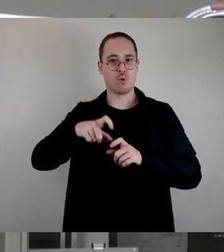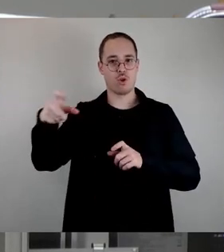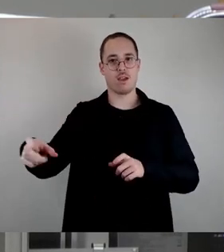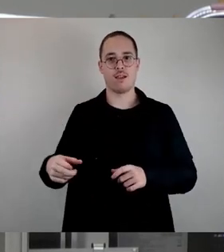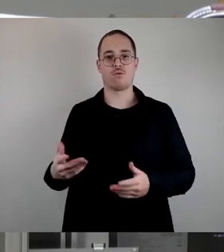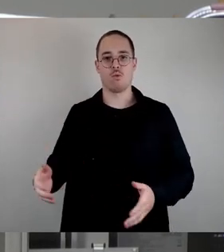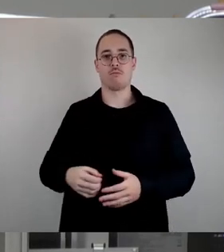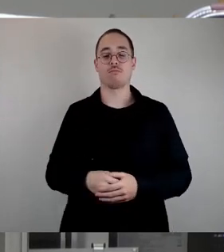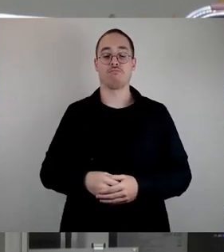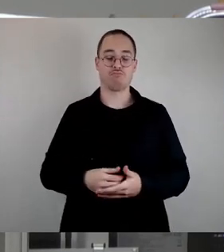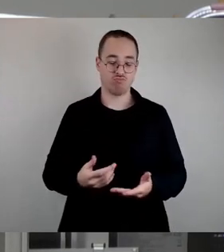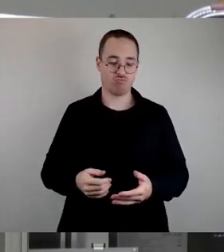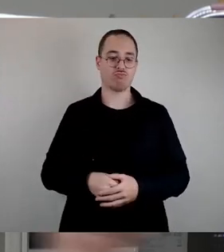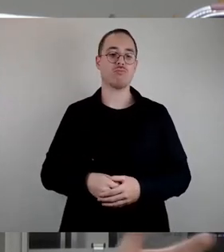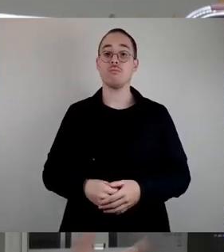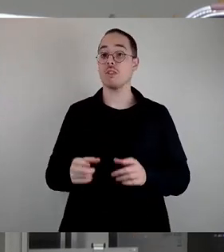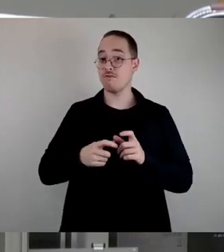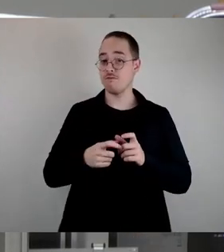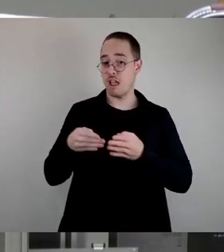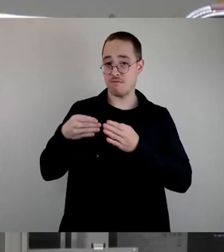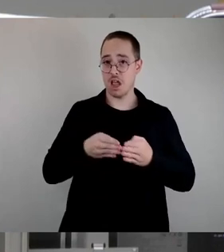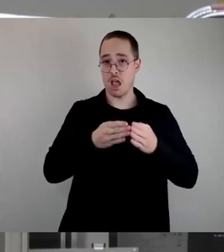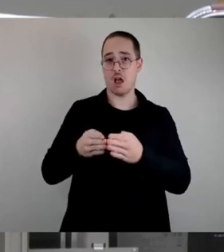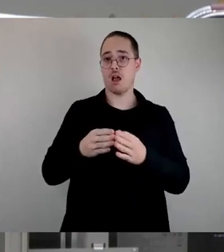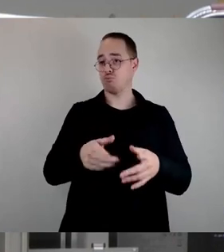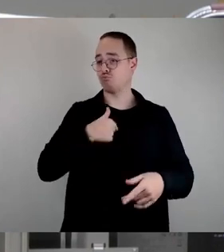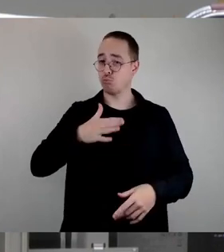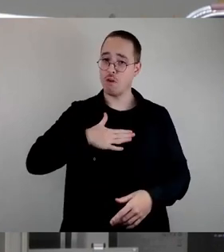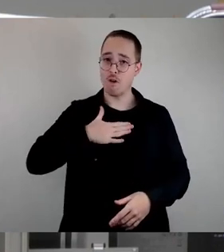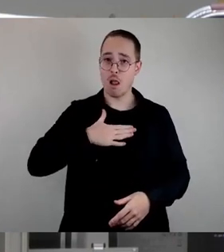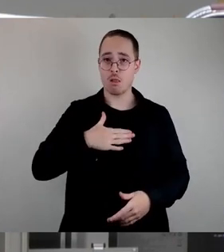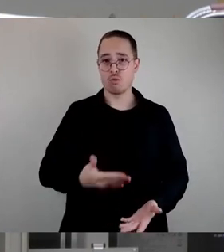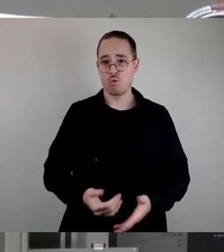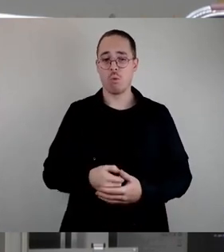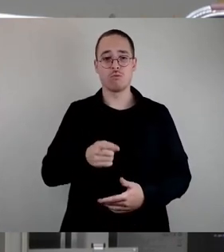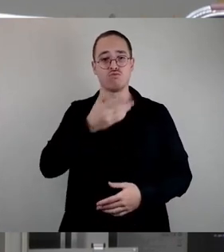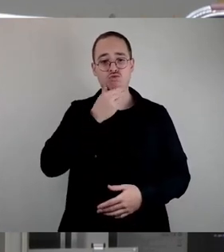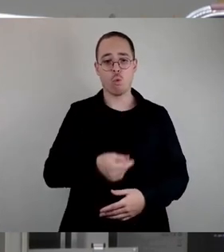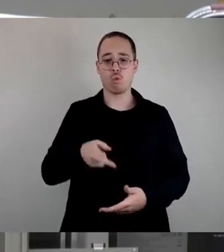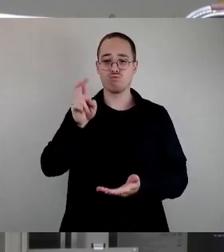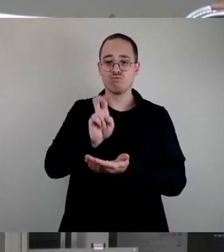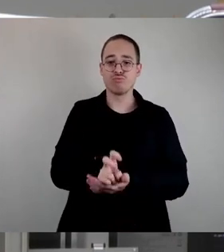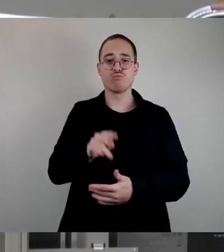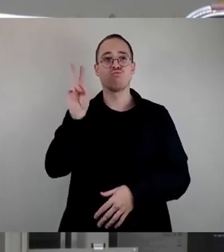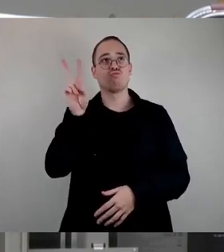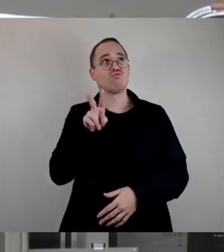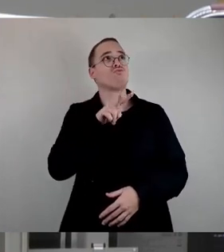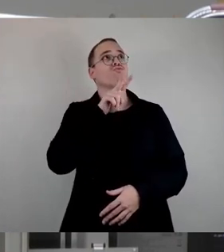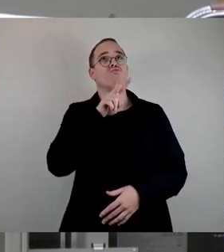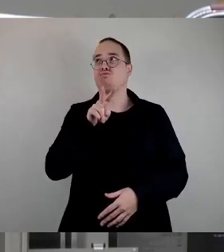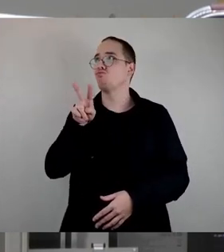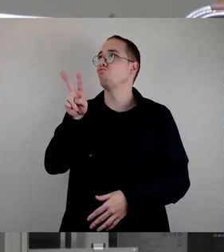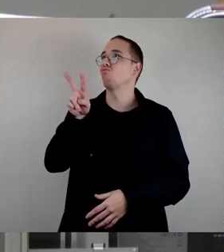Fähre fahren, es ist wunderbar, man kann dann wirklich gucken, man hat ein Gefühl für den Raum, fände ich klasse. Ich sage